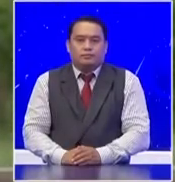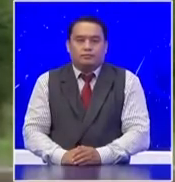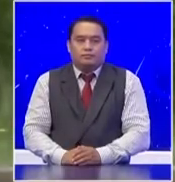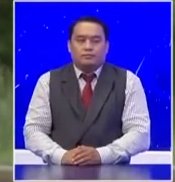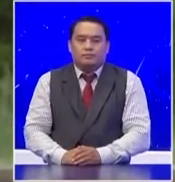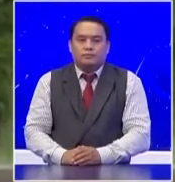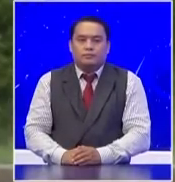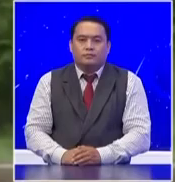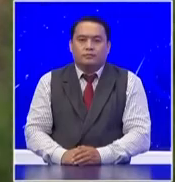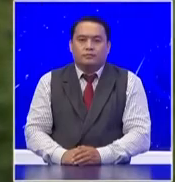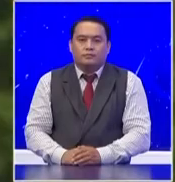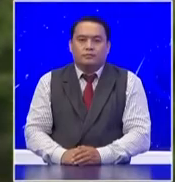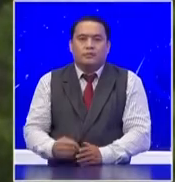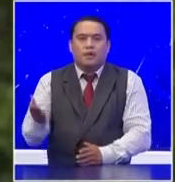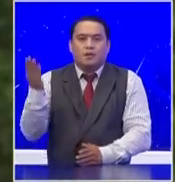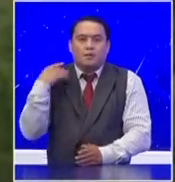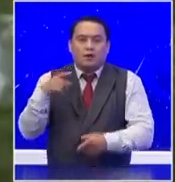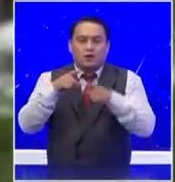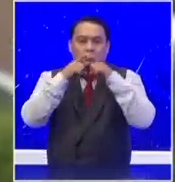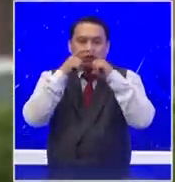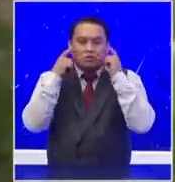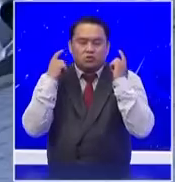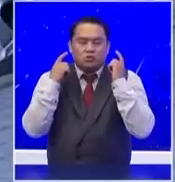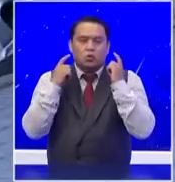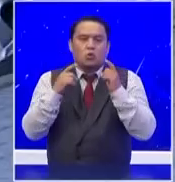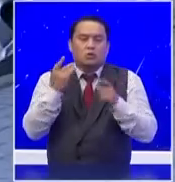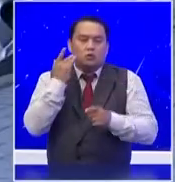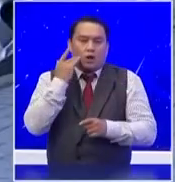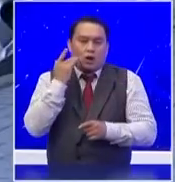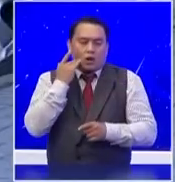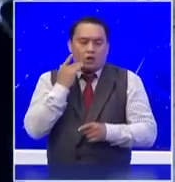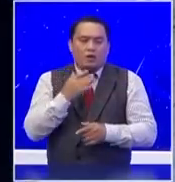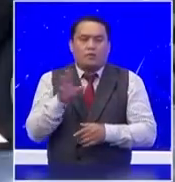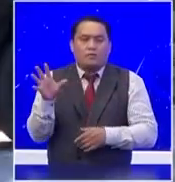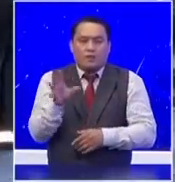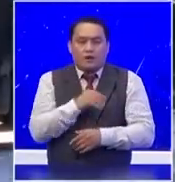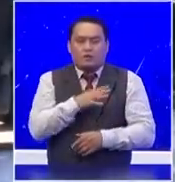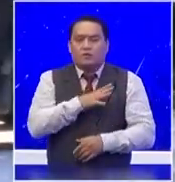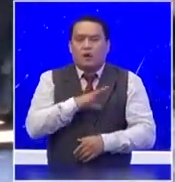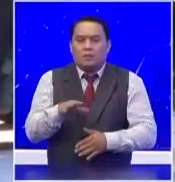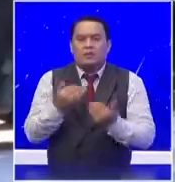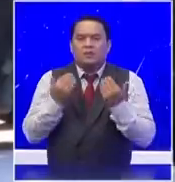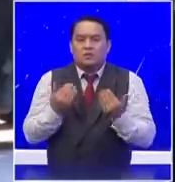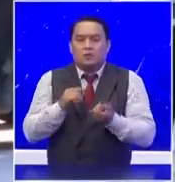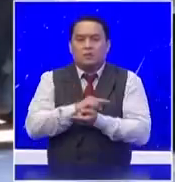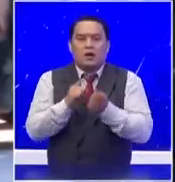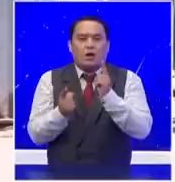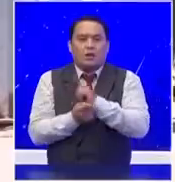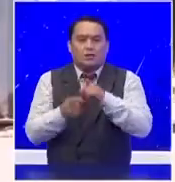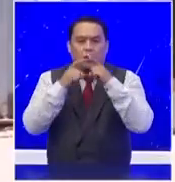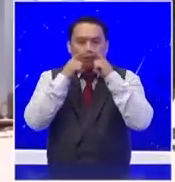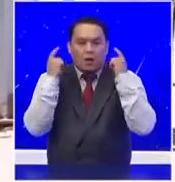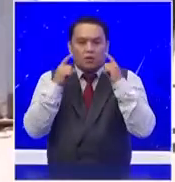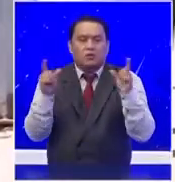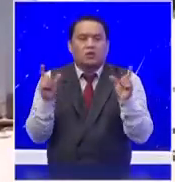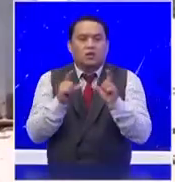Бұрын масканы ел танып қоймасын деп жұлдыздар емесе тұмау боп түшкіріп жүрген адам да тақпайтын. Қазір жағдай басқа. Маскасыз